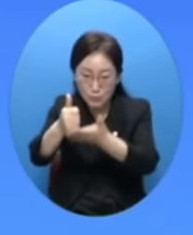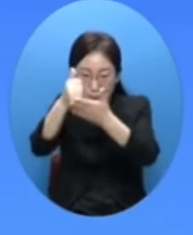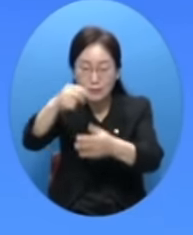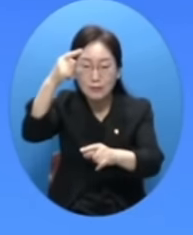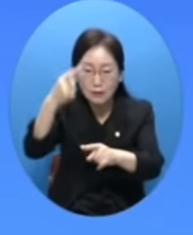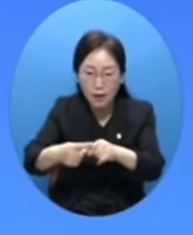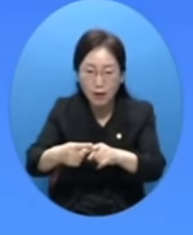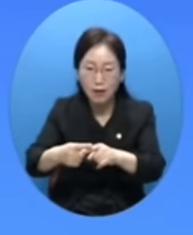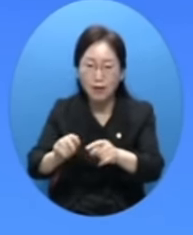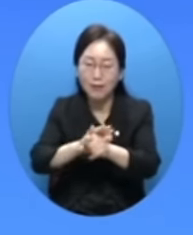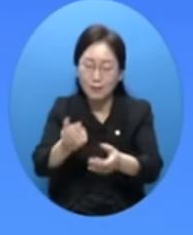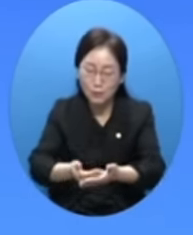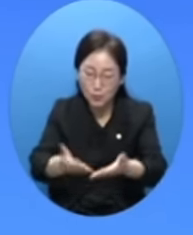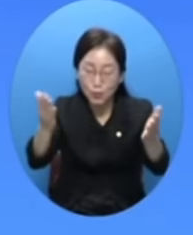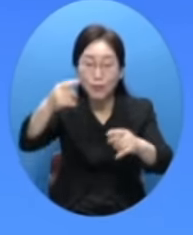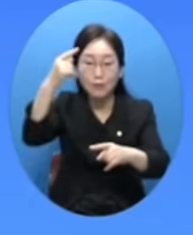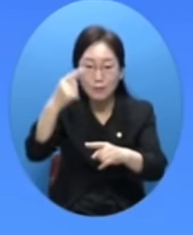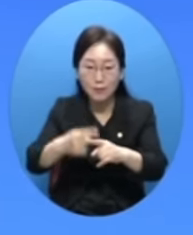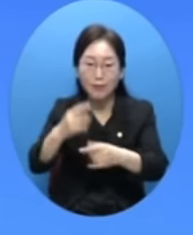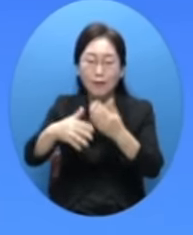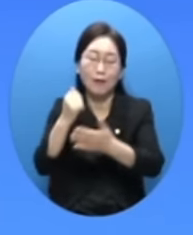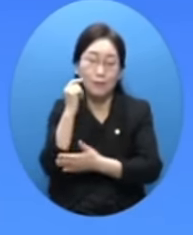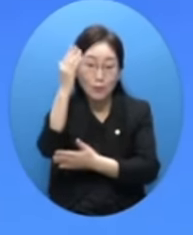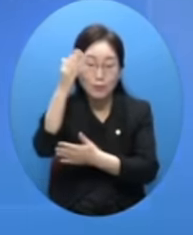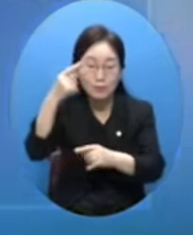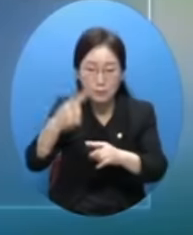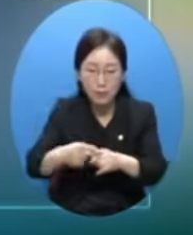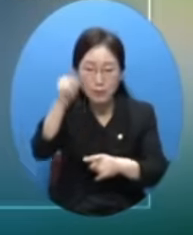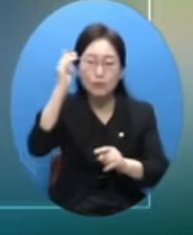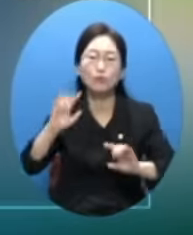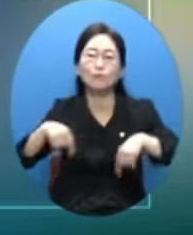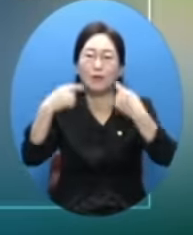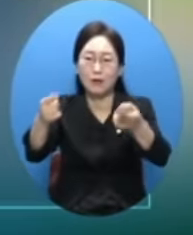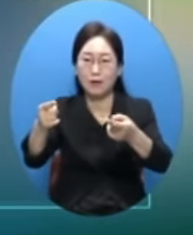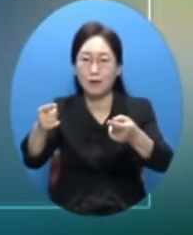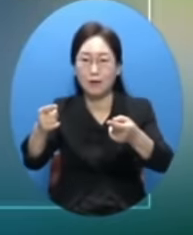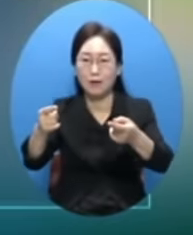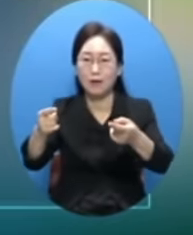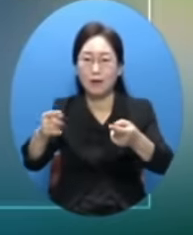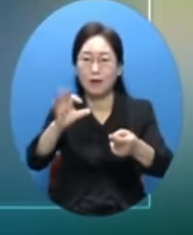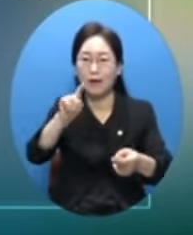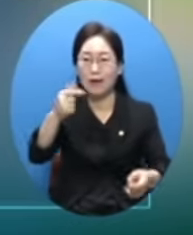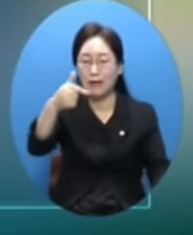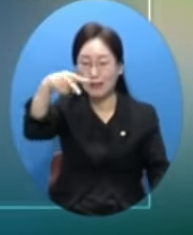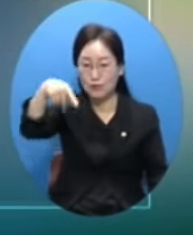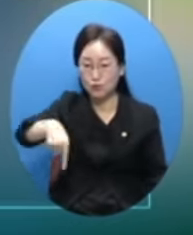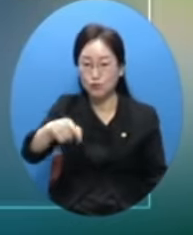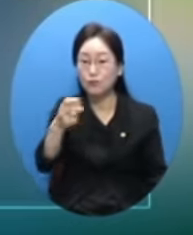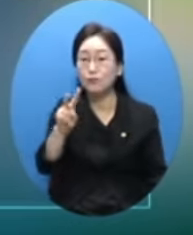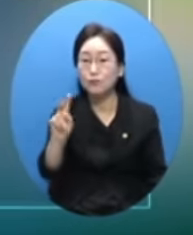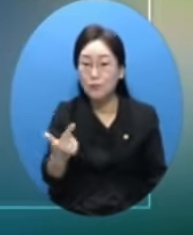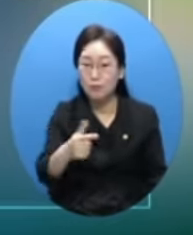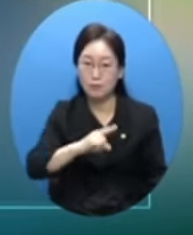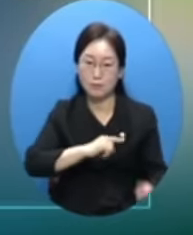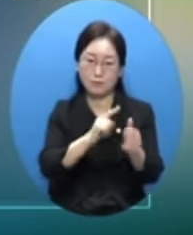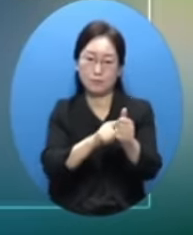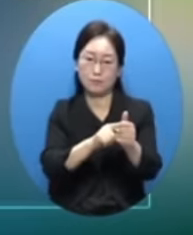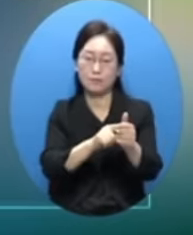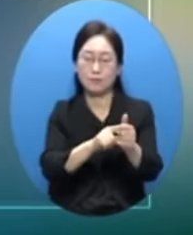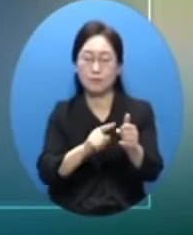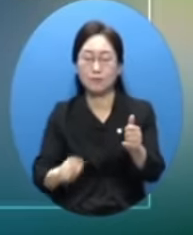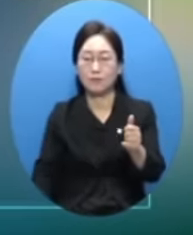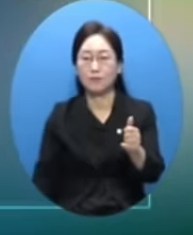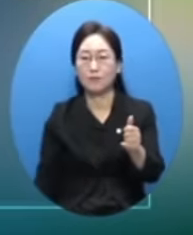사랑을 베풀며 하나님의 영광을 나타내고 주님을 하다가 처국간 안수연이라고 하는 의사가 있습니다. 그런데